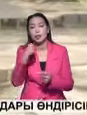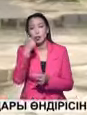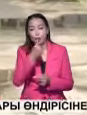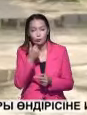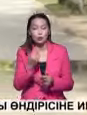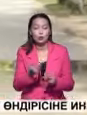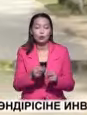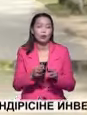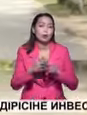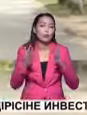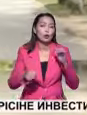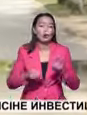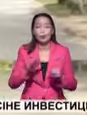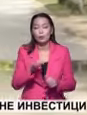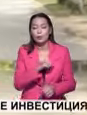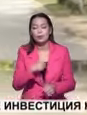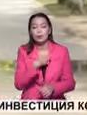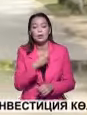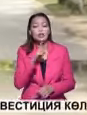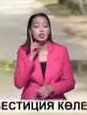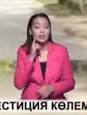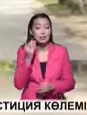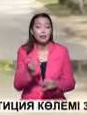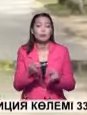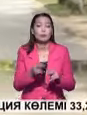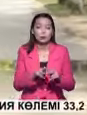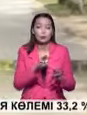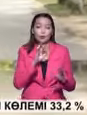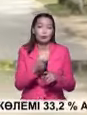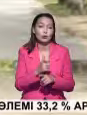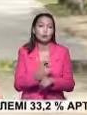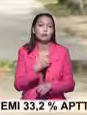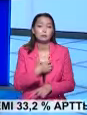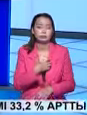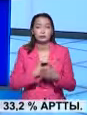жастарымызға үлкен мүмкіндік болады. Ең бастысы осы жастарға деген ден қойылып жатқанына өзім қуаныштымын.